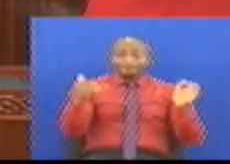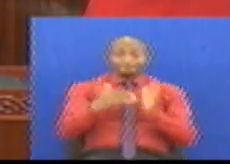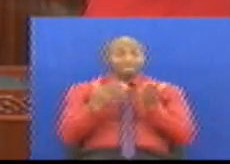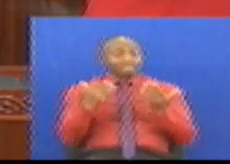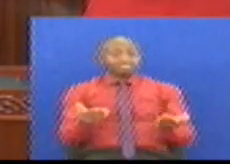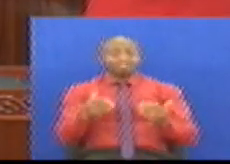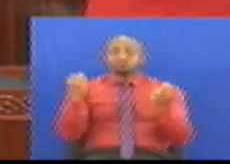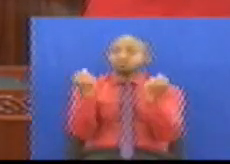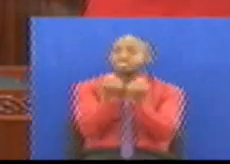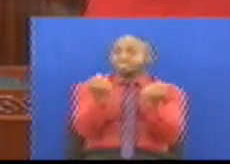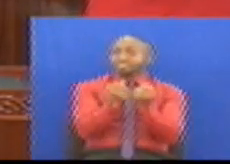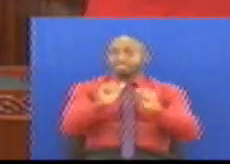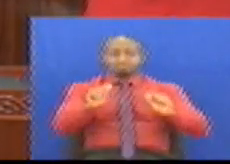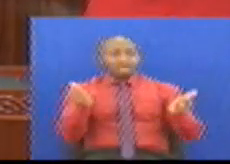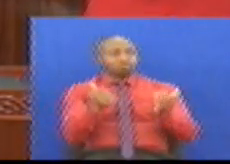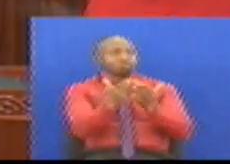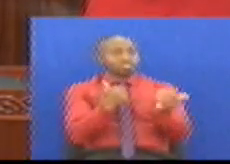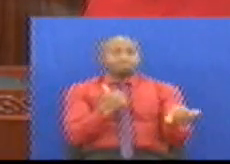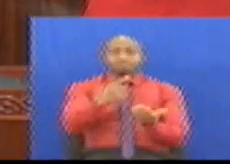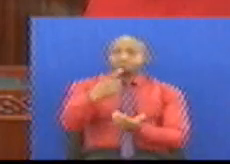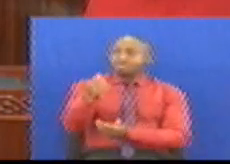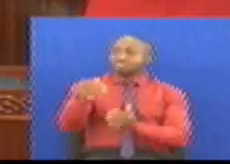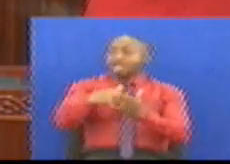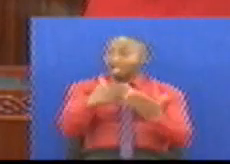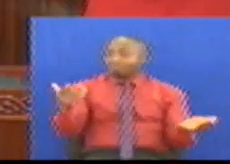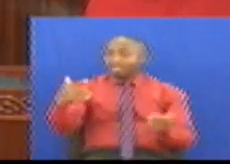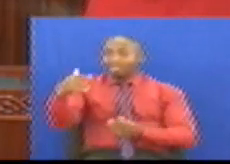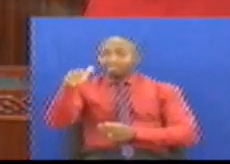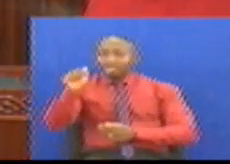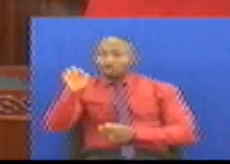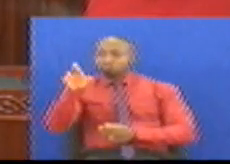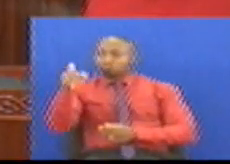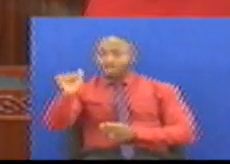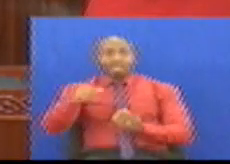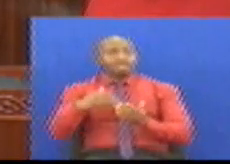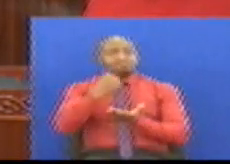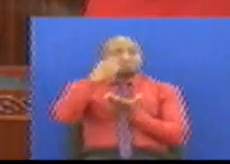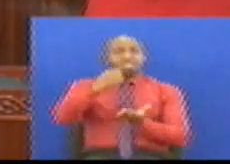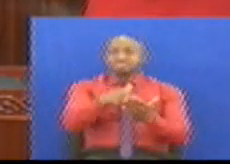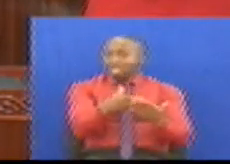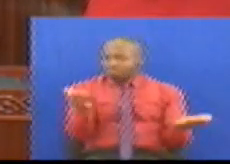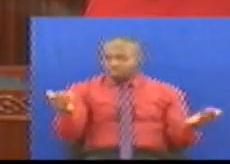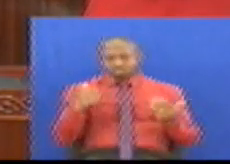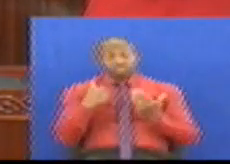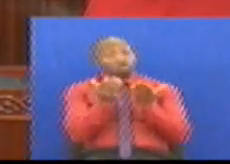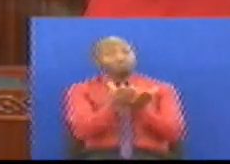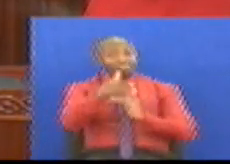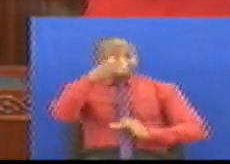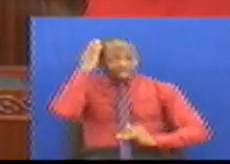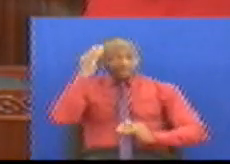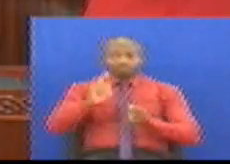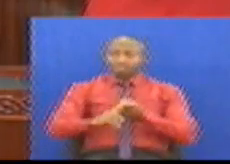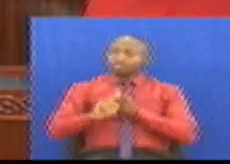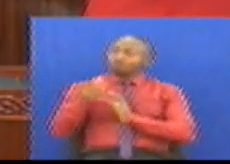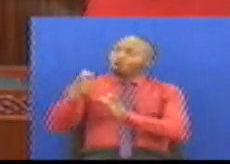kuyatengeneza. Kwa nini? Kwa sababu hatuna fedha. TARURA ina fedha chache. Tuiombe sana serikali. Hoja ya kuomba TARURA kuongezewa fedha ni